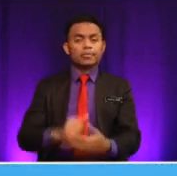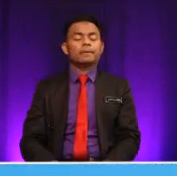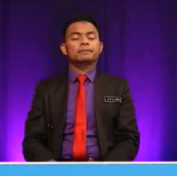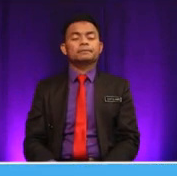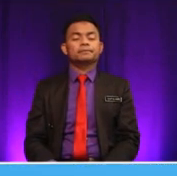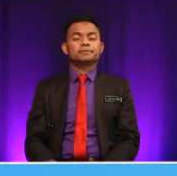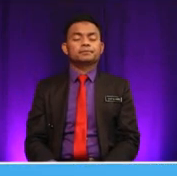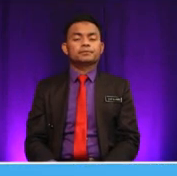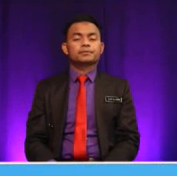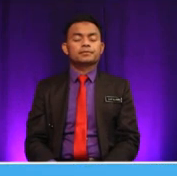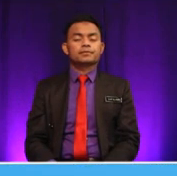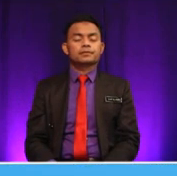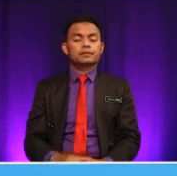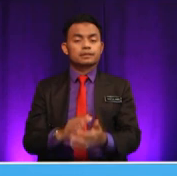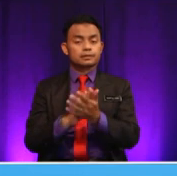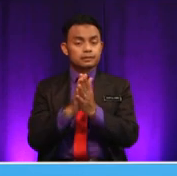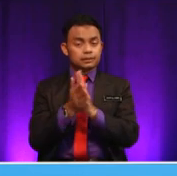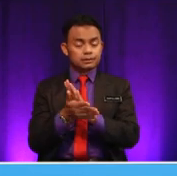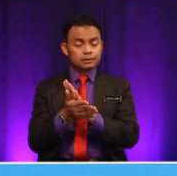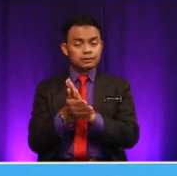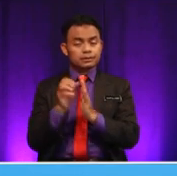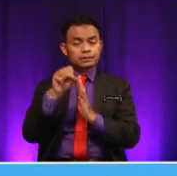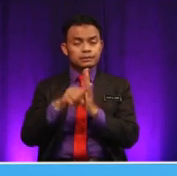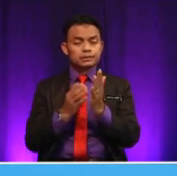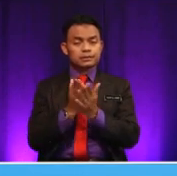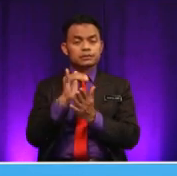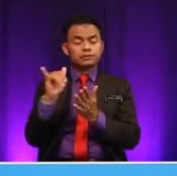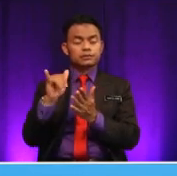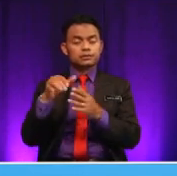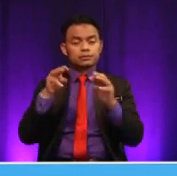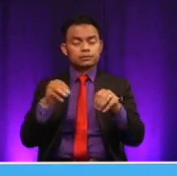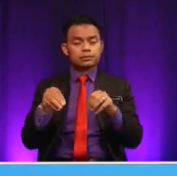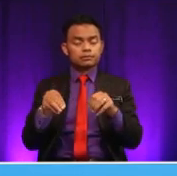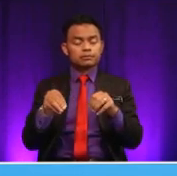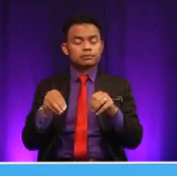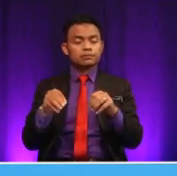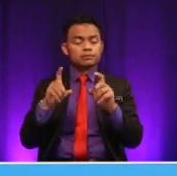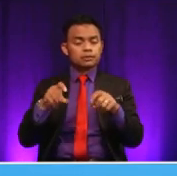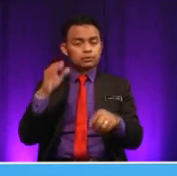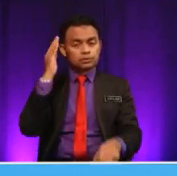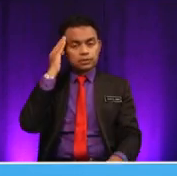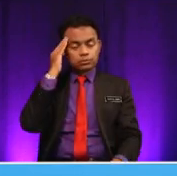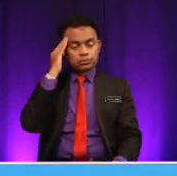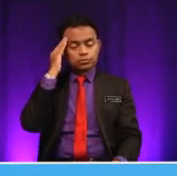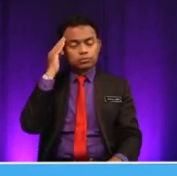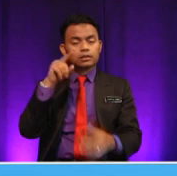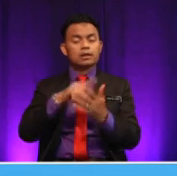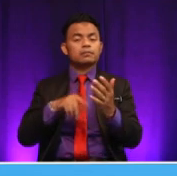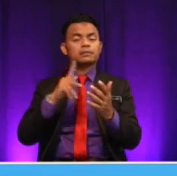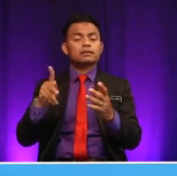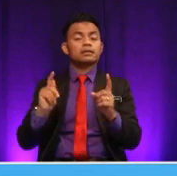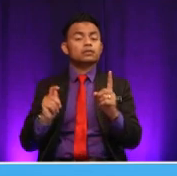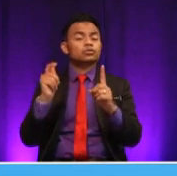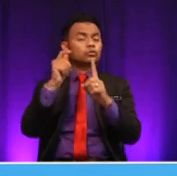jadi seterusnya belajar perlu tahu objektif ya oke objektif objektif maksudnya tujuan untuk melakukan